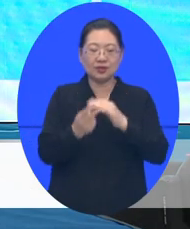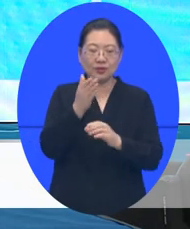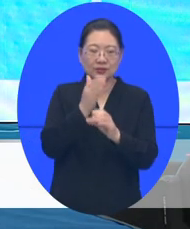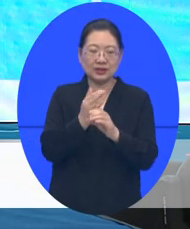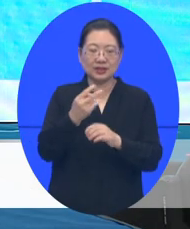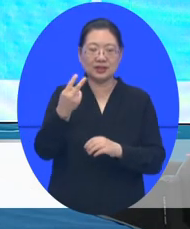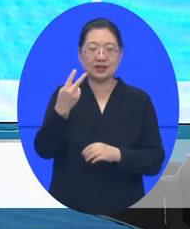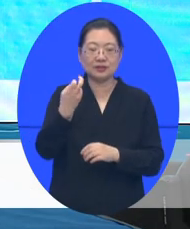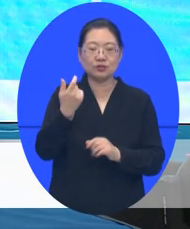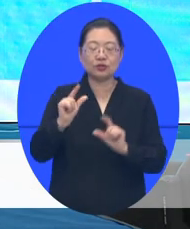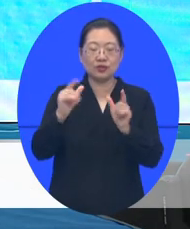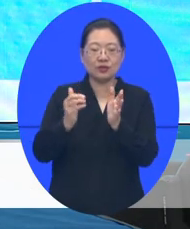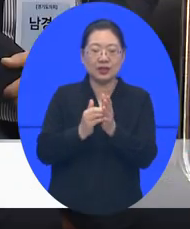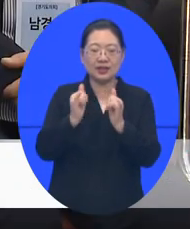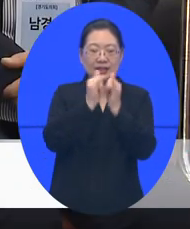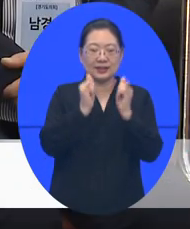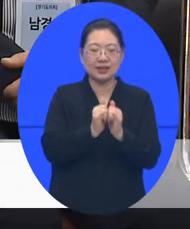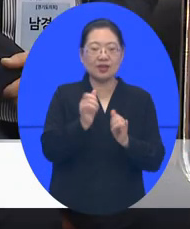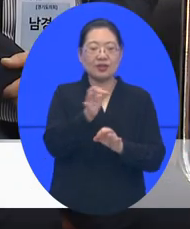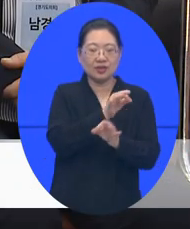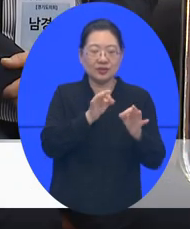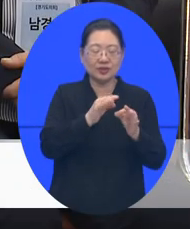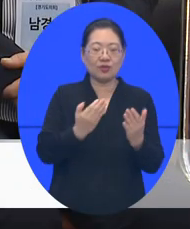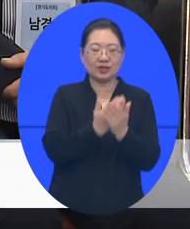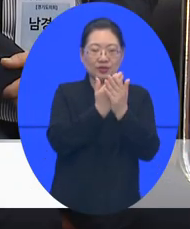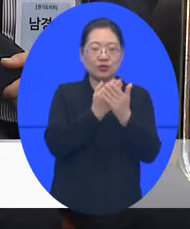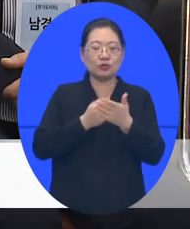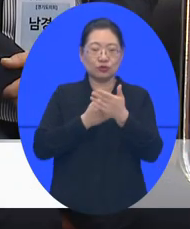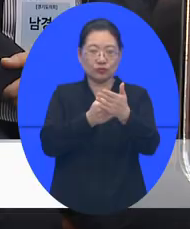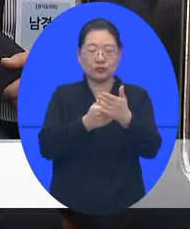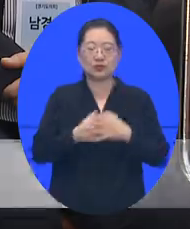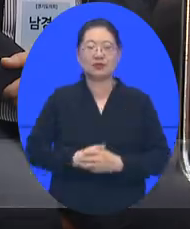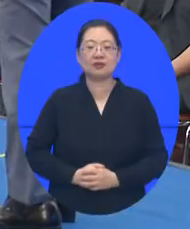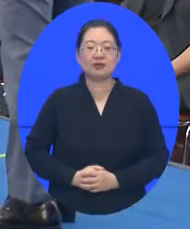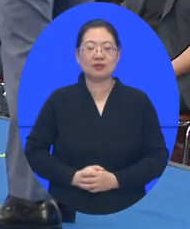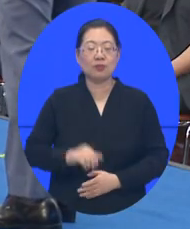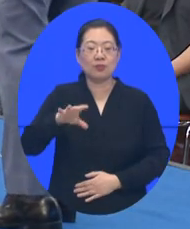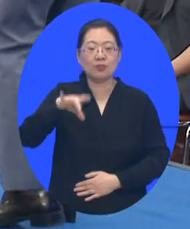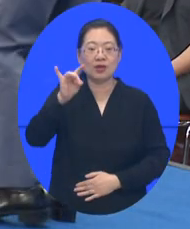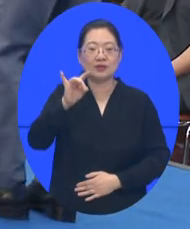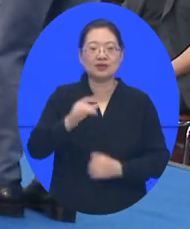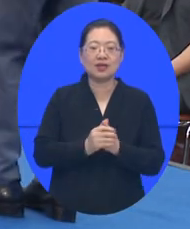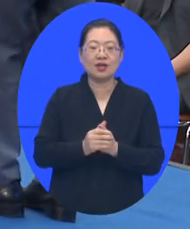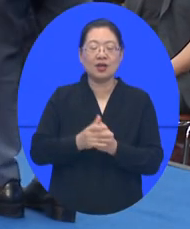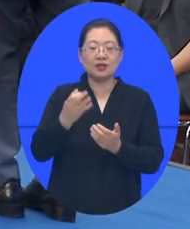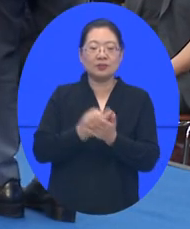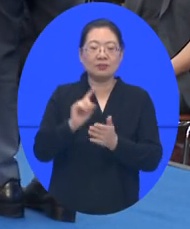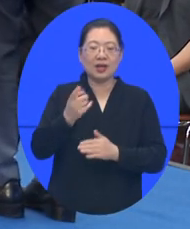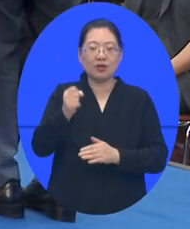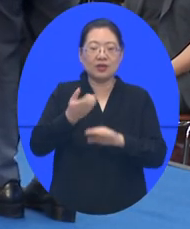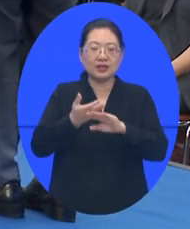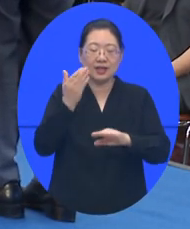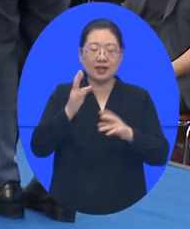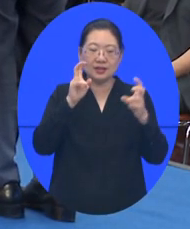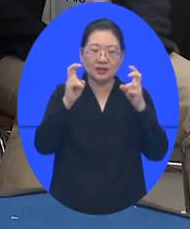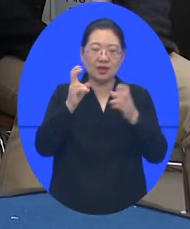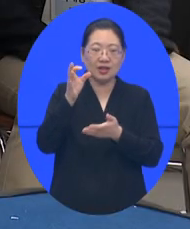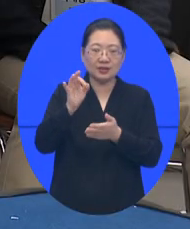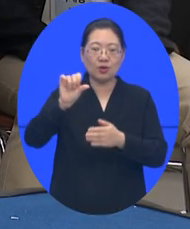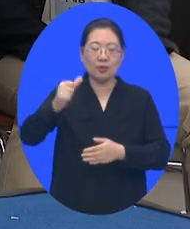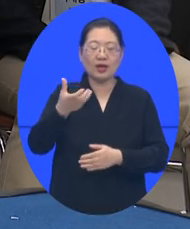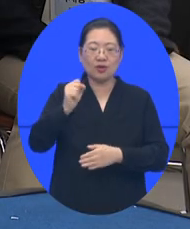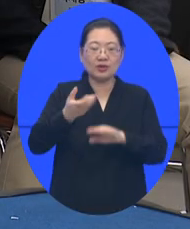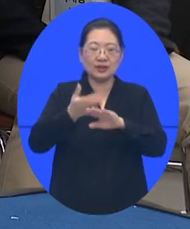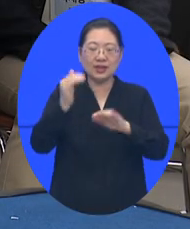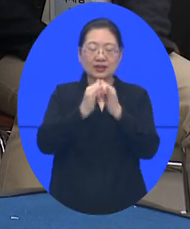가지 비전을 중심으로 2026년까지 사회적 경제 활성화를 추진하겠다는 것. 먼저 매출액 100억 원 이상 또는